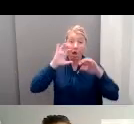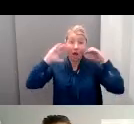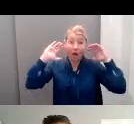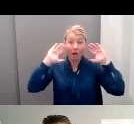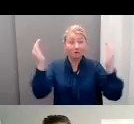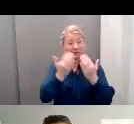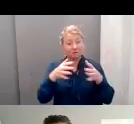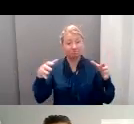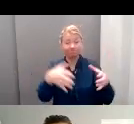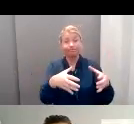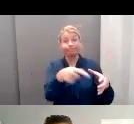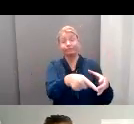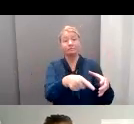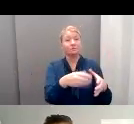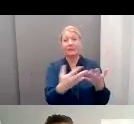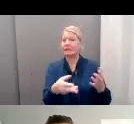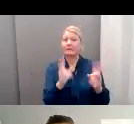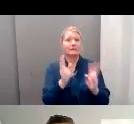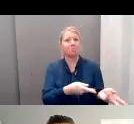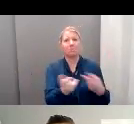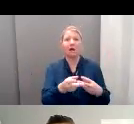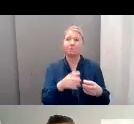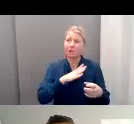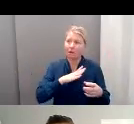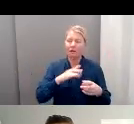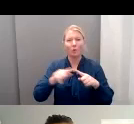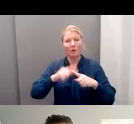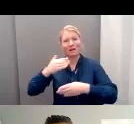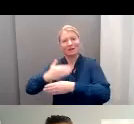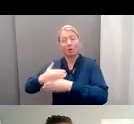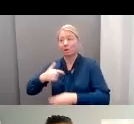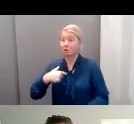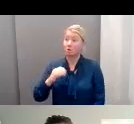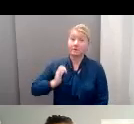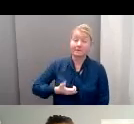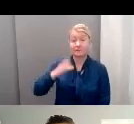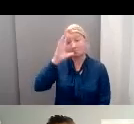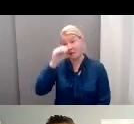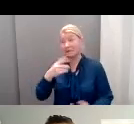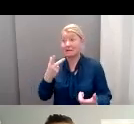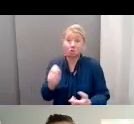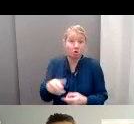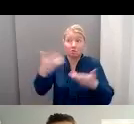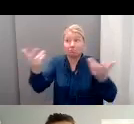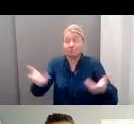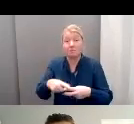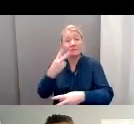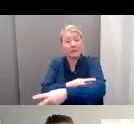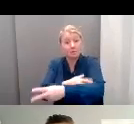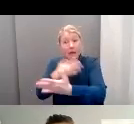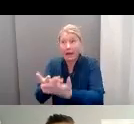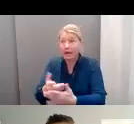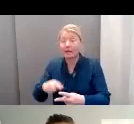viss kronisk sjukdom är ju inte likadana. Utan man är ju även ett visst kön, sexuell läggning, ålder,